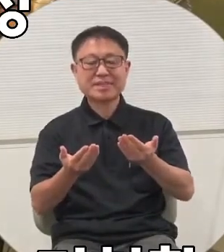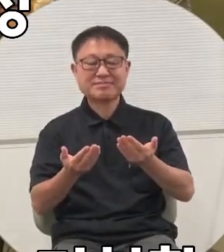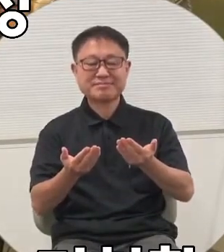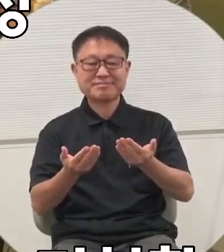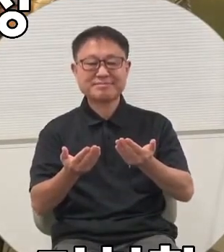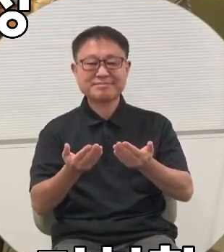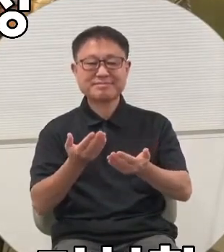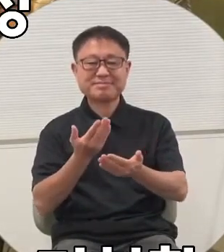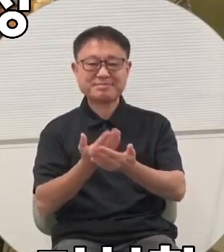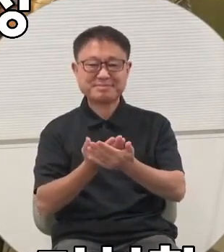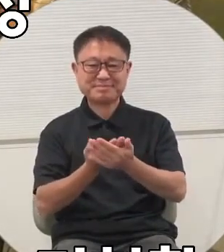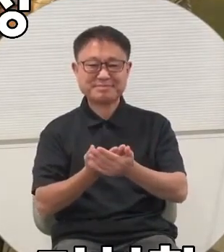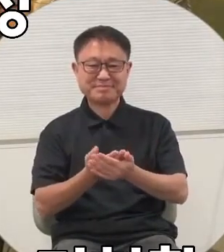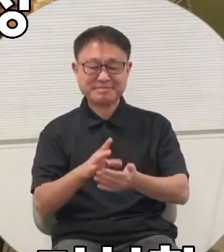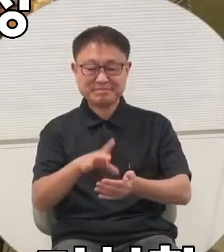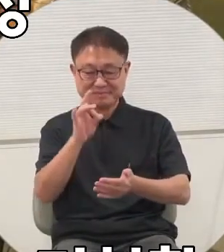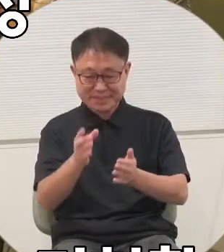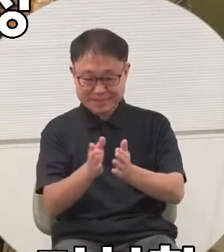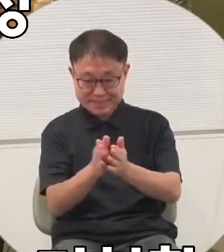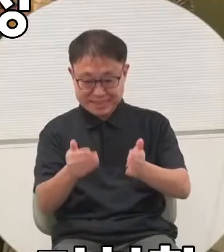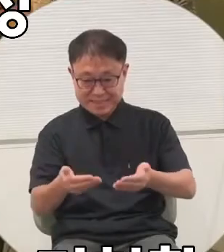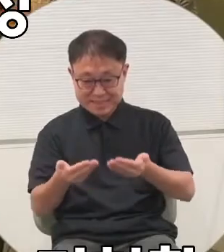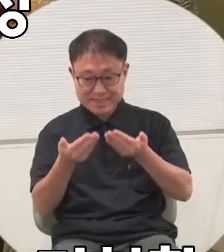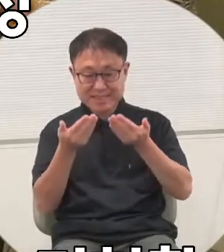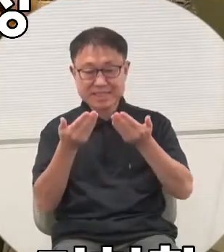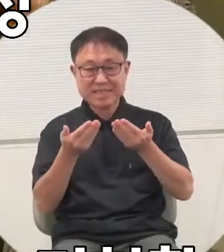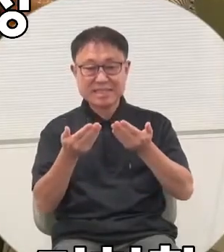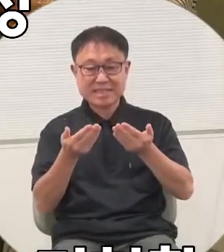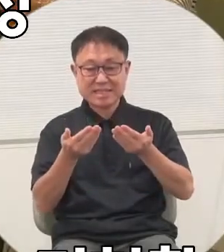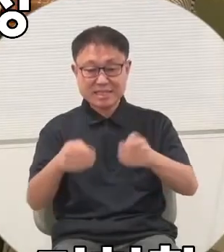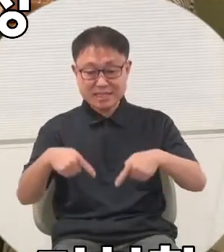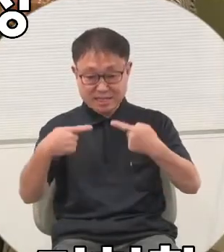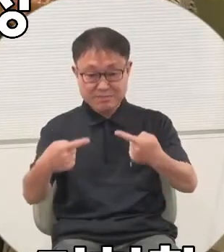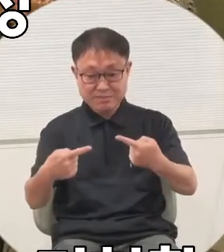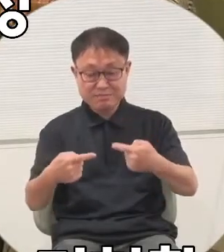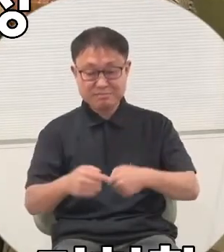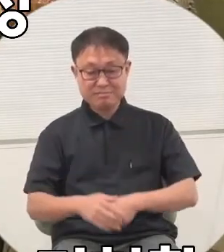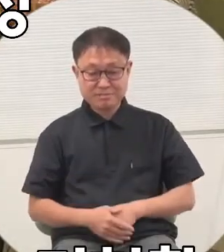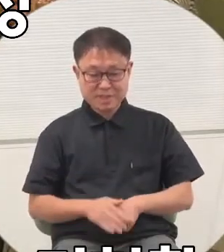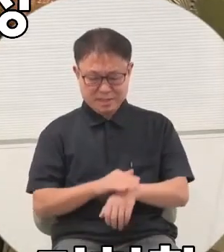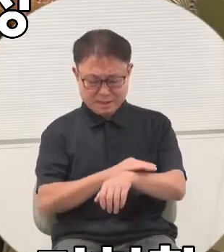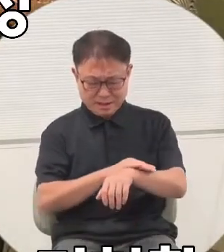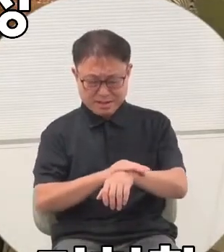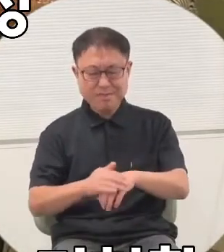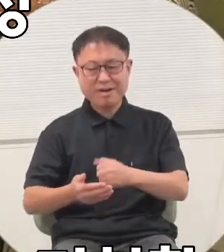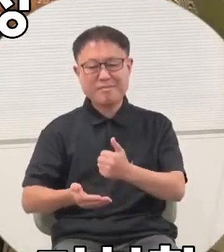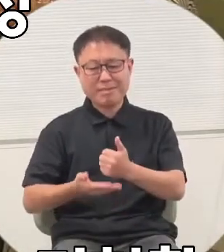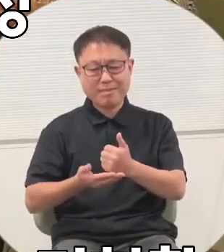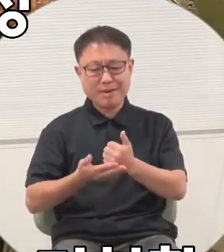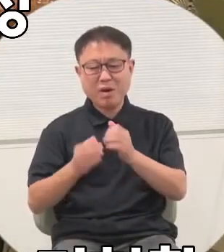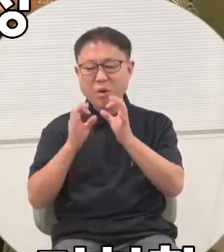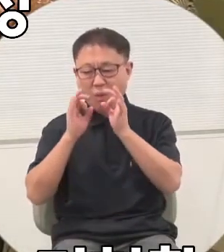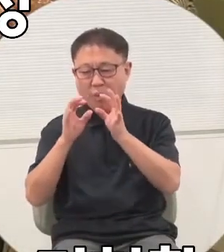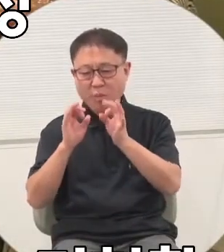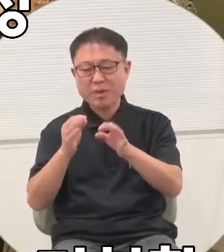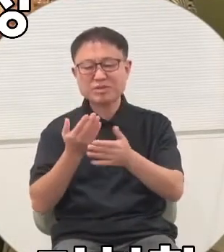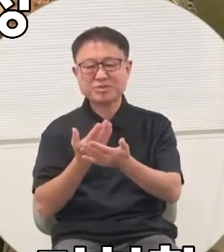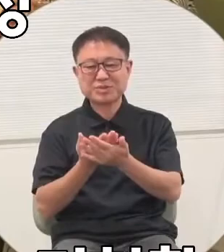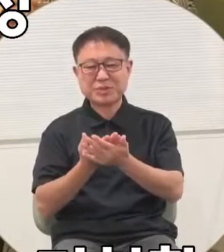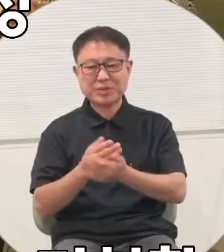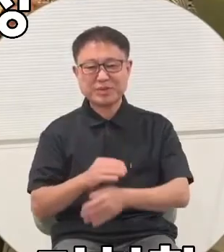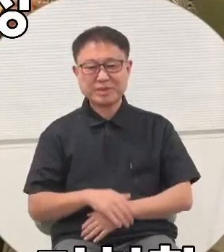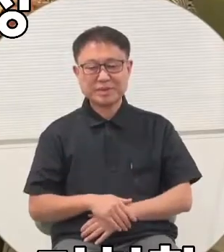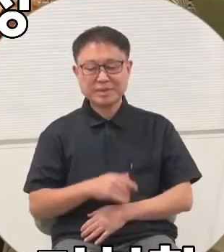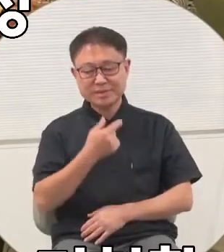좋겠어요. 모든 것의 시작은 참여거든요. 그래서 참여해주시고 잘했을 때는 정말 칭찬을 널리 널리 알려주시고 또 이런